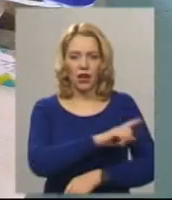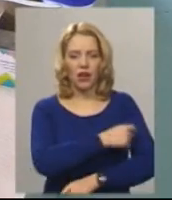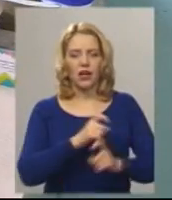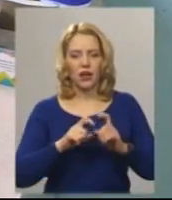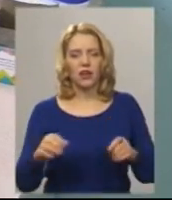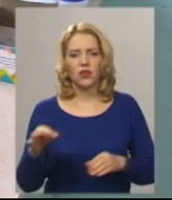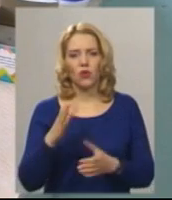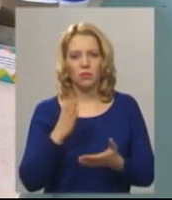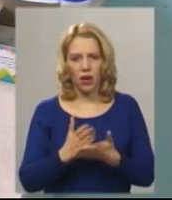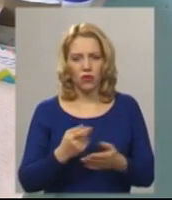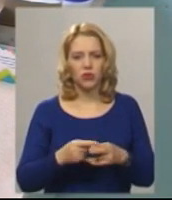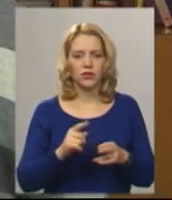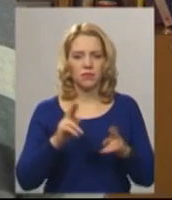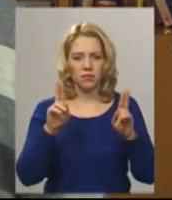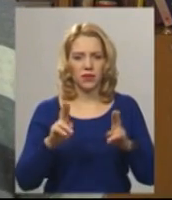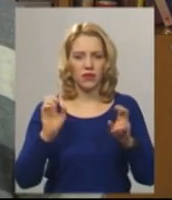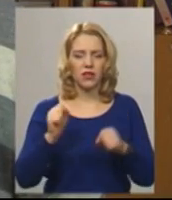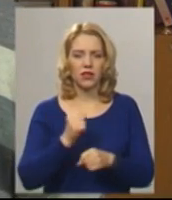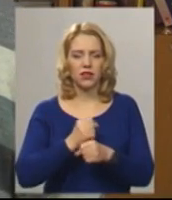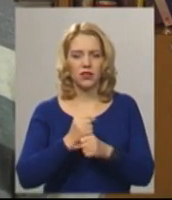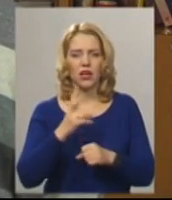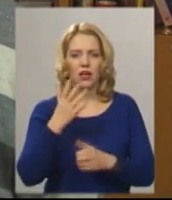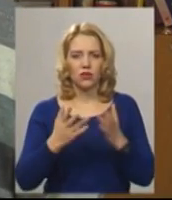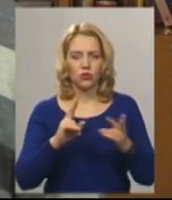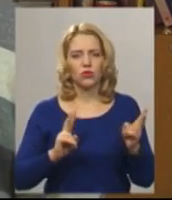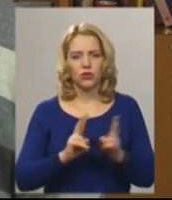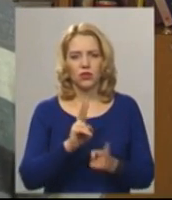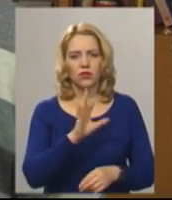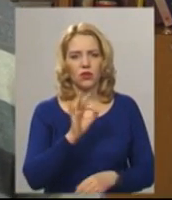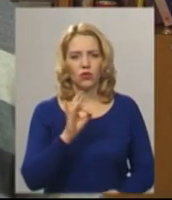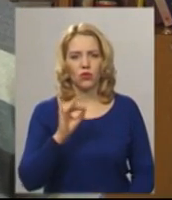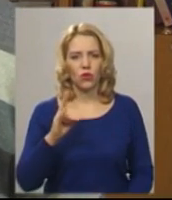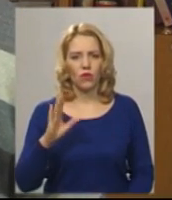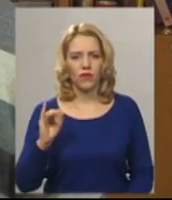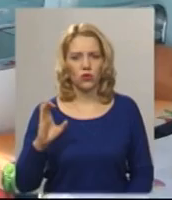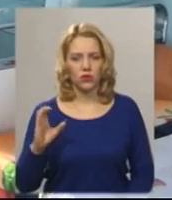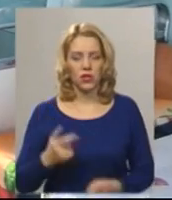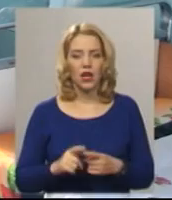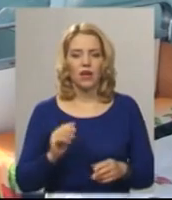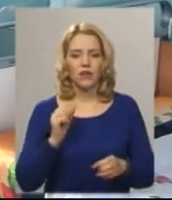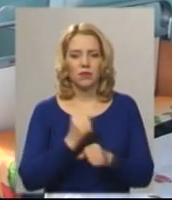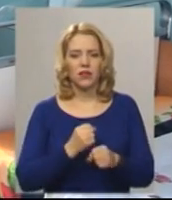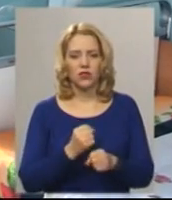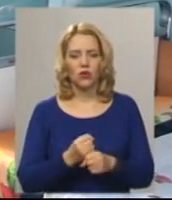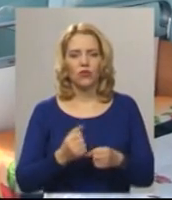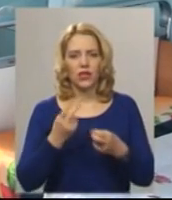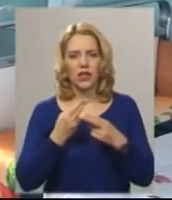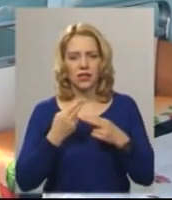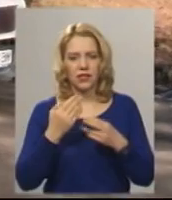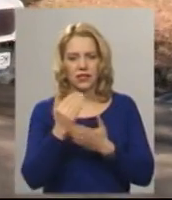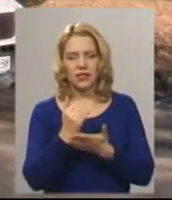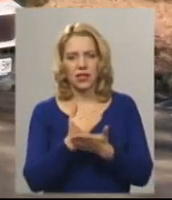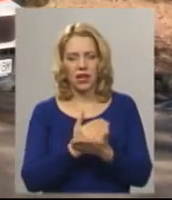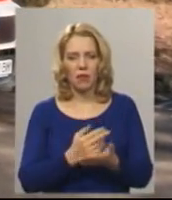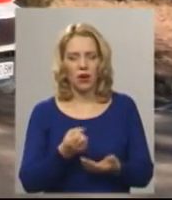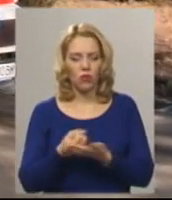алгоритм дій при зустрічі з коронавірусом, каже головний епідеміолог області Олександр Мирний. Додає, відпрацьована схема госпіталізації таких хворих